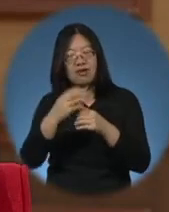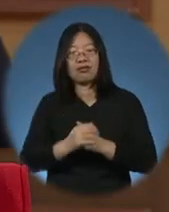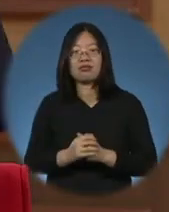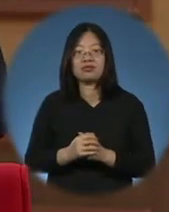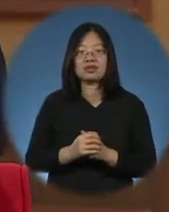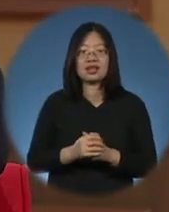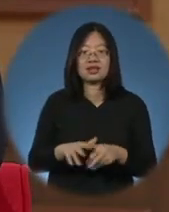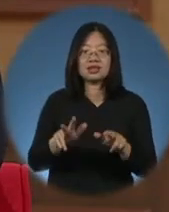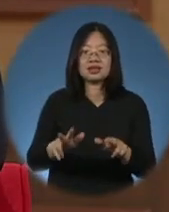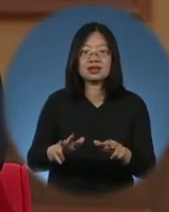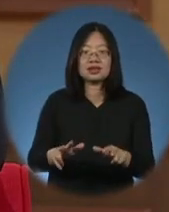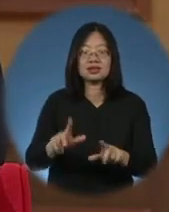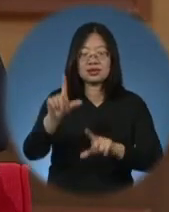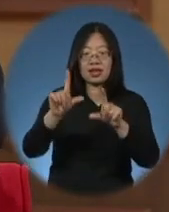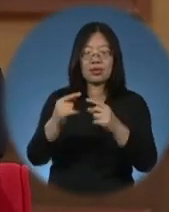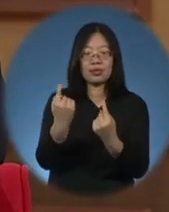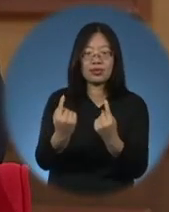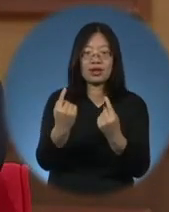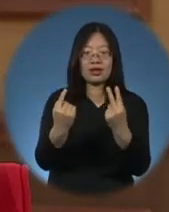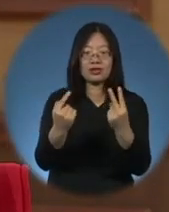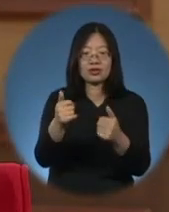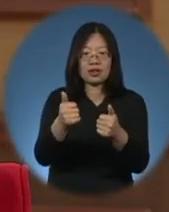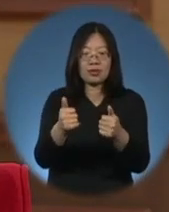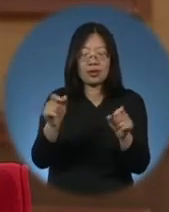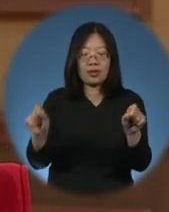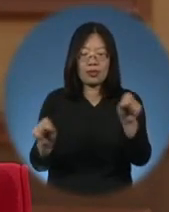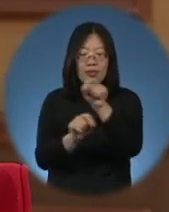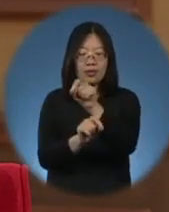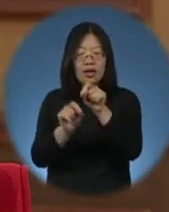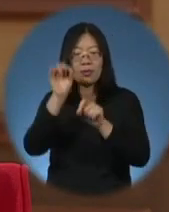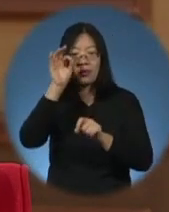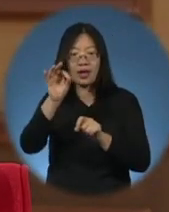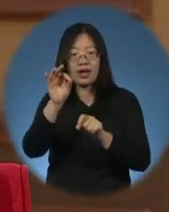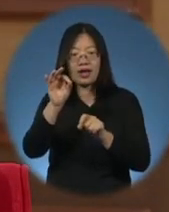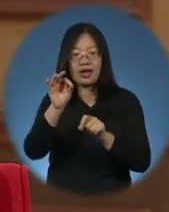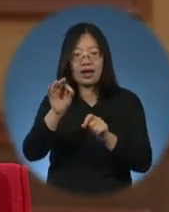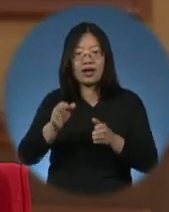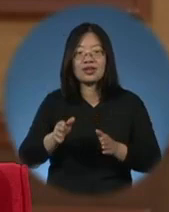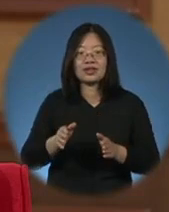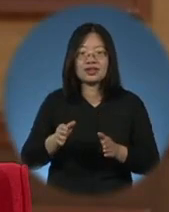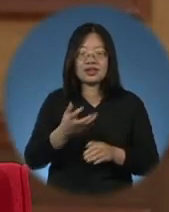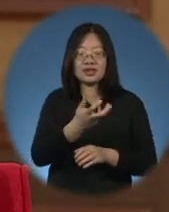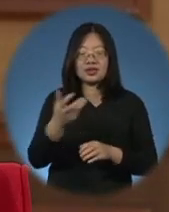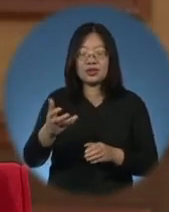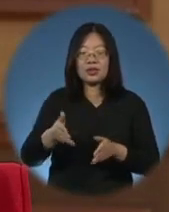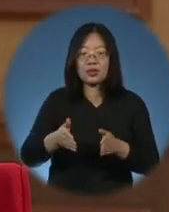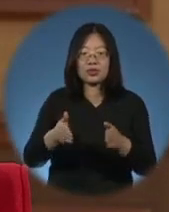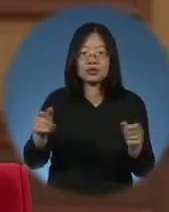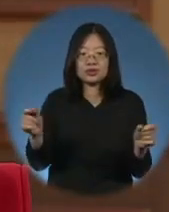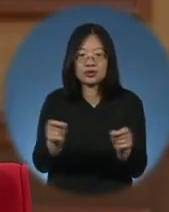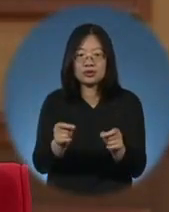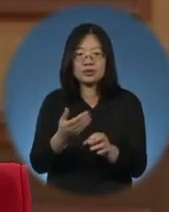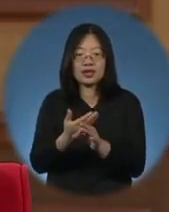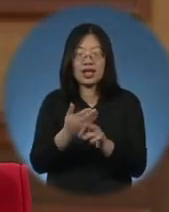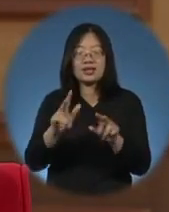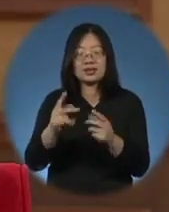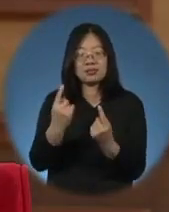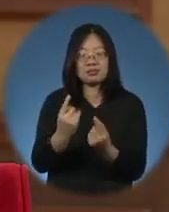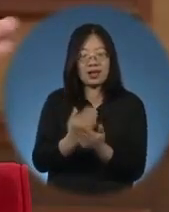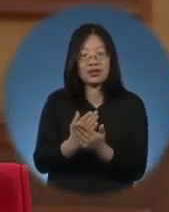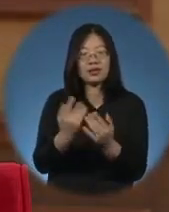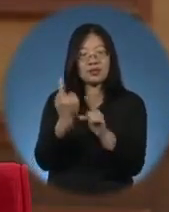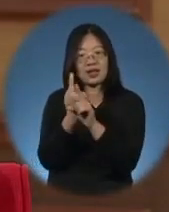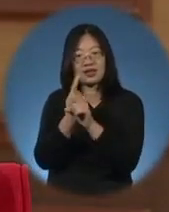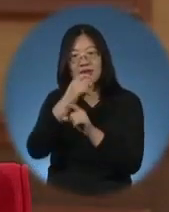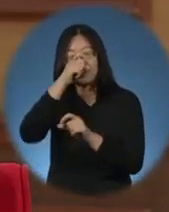프로그램상에서. 그래서 지금 현재 상황보다 두 경기를 이렇게 바꿔봤더니 이동거리의 격차가 줄어든다. 네. 그럼 지금보다는 바꾼 게 낫잖아요. 네, 그런 네.